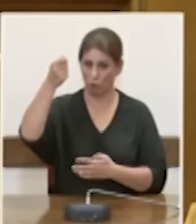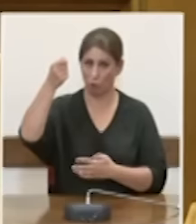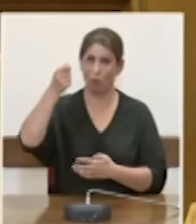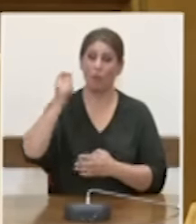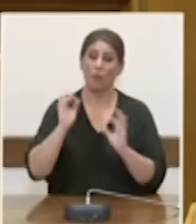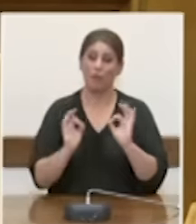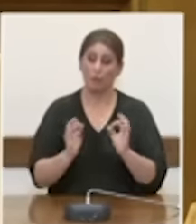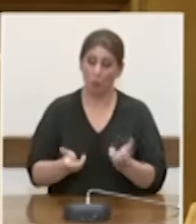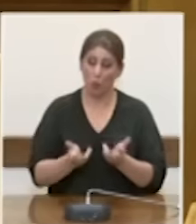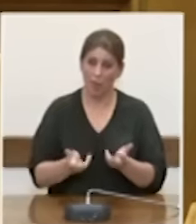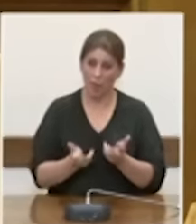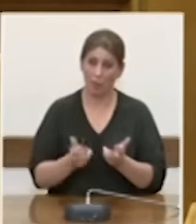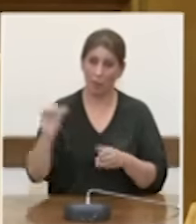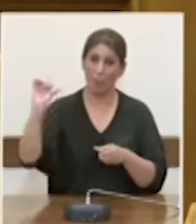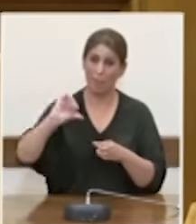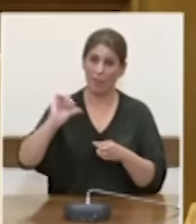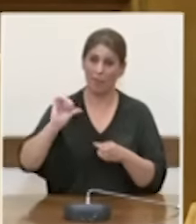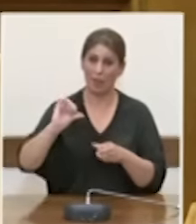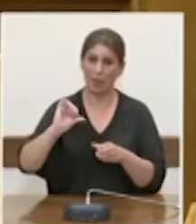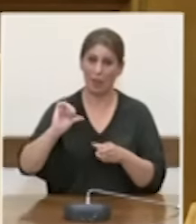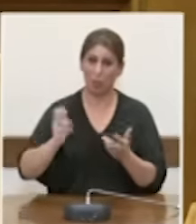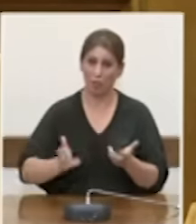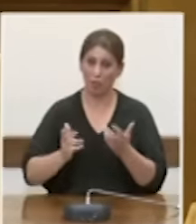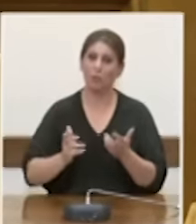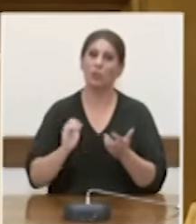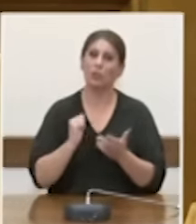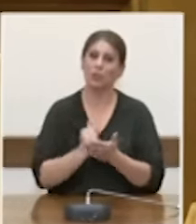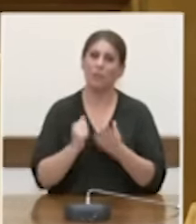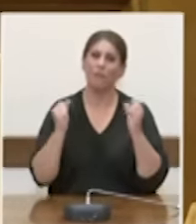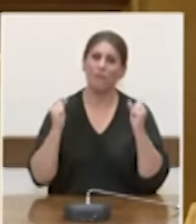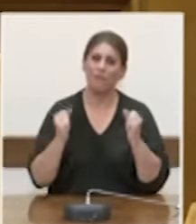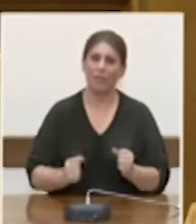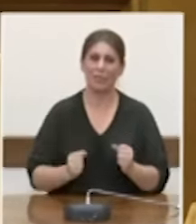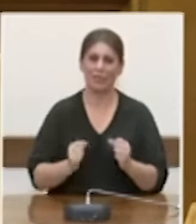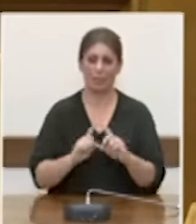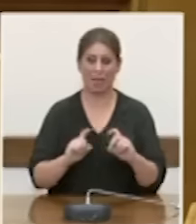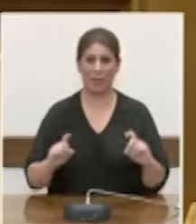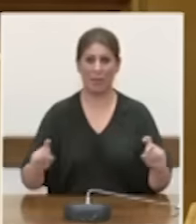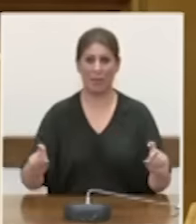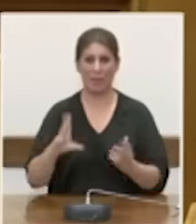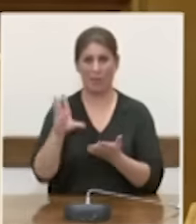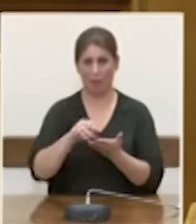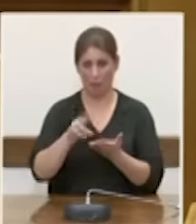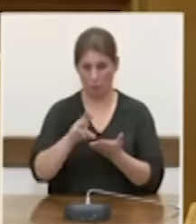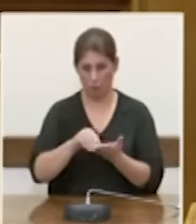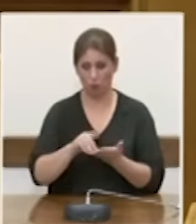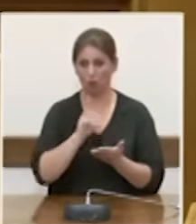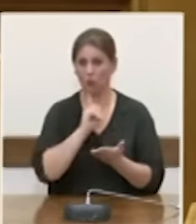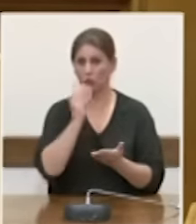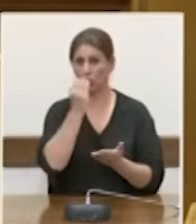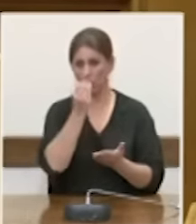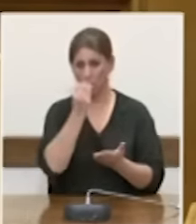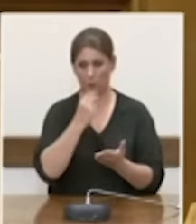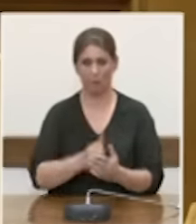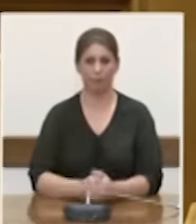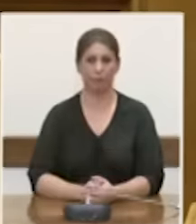φυσικού αερίου, πετρελαίου θέρμανσης, καθώς και στα βασικά είδη λαϊκής κατανάλωσης όπως τα τρόφιμα,